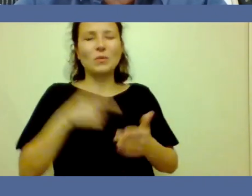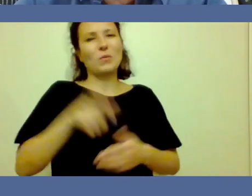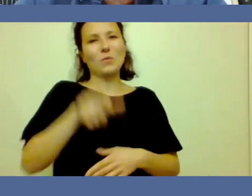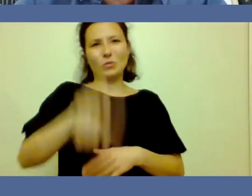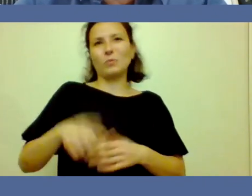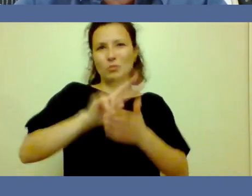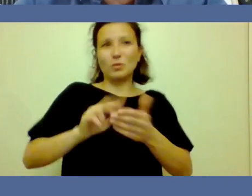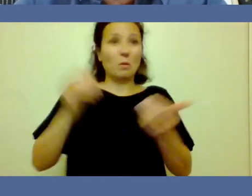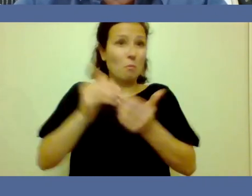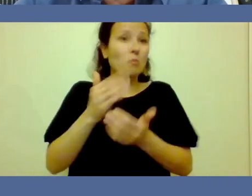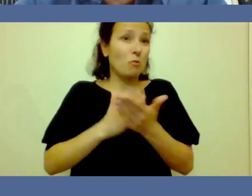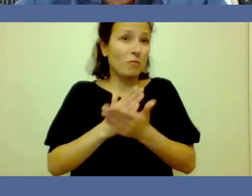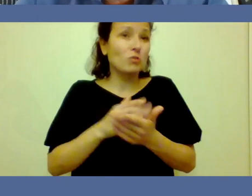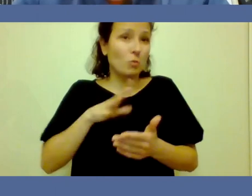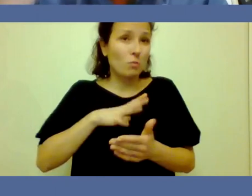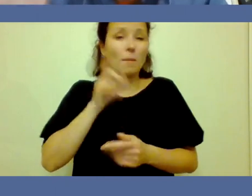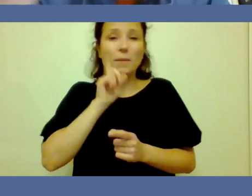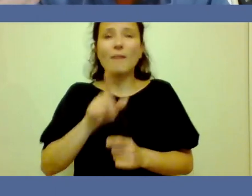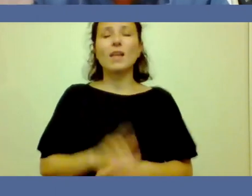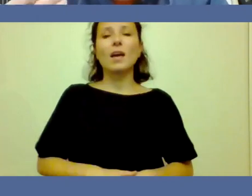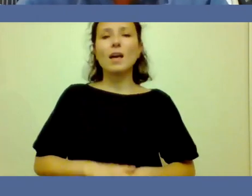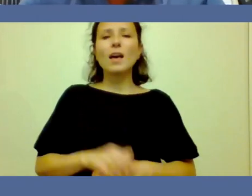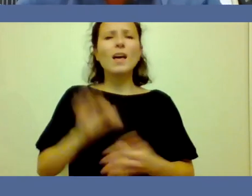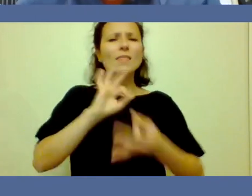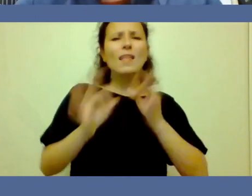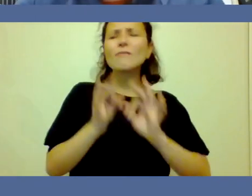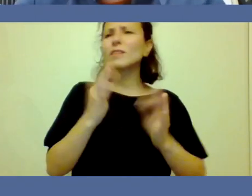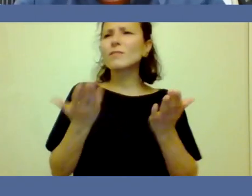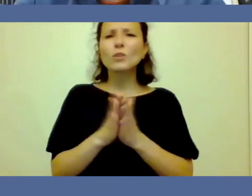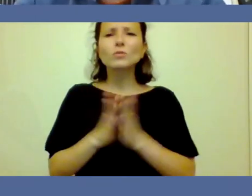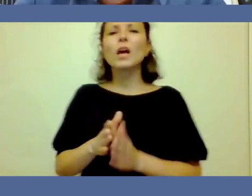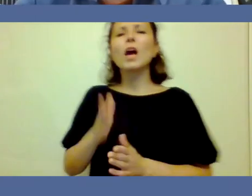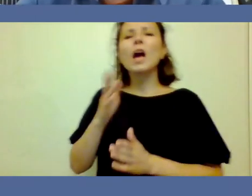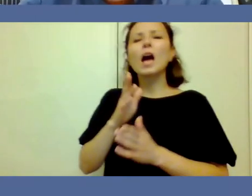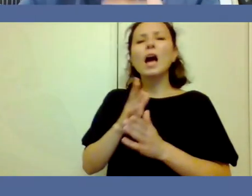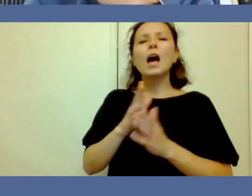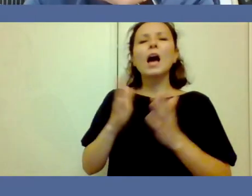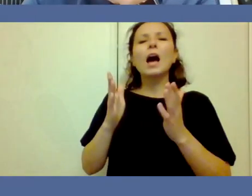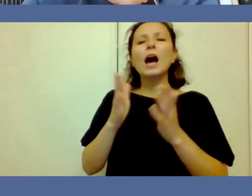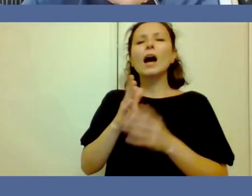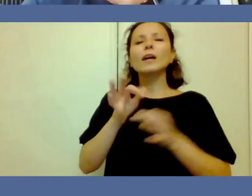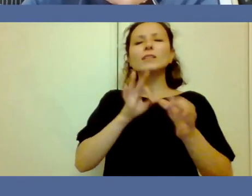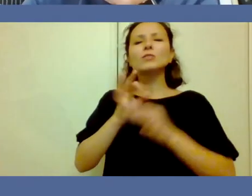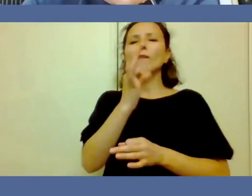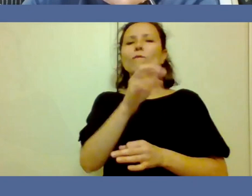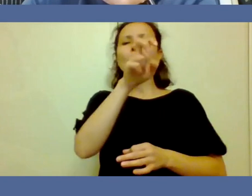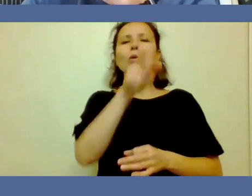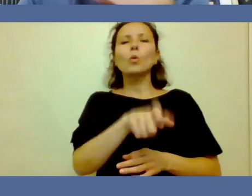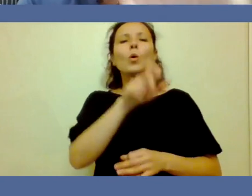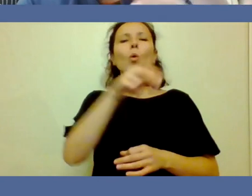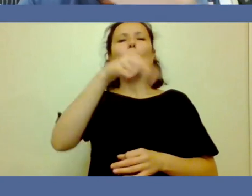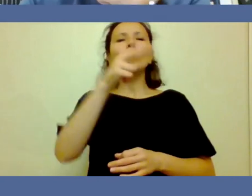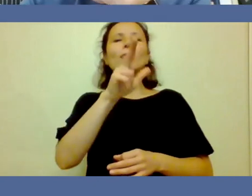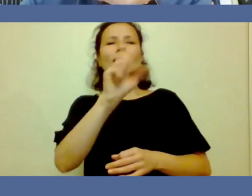w książce, która myślę, że jest najbardziej odpytana. A historia Unkasa z Kazachstanu? No właśnie o niej chciałam powiedzieć.